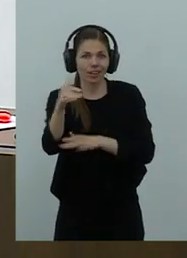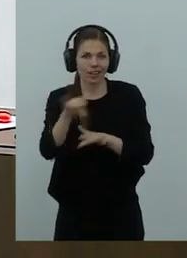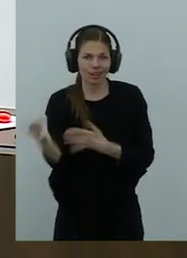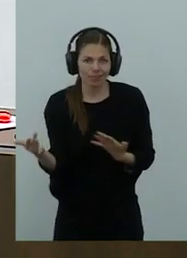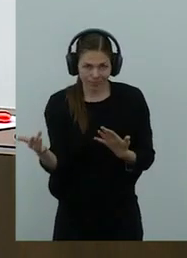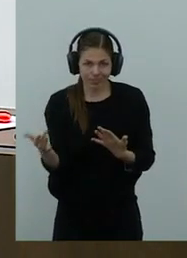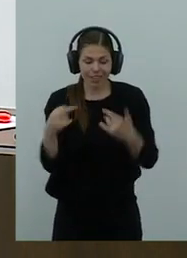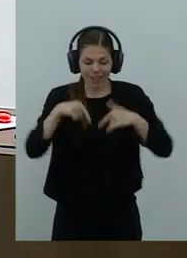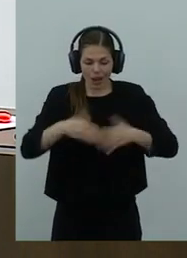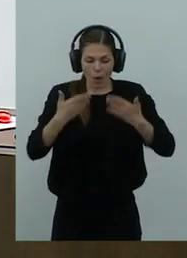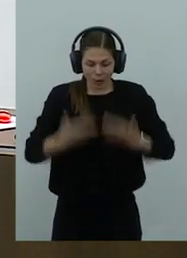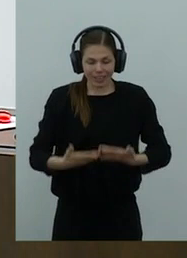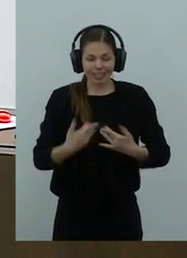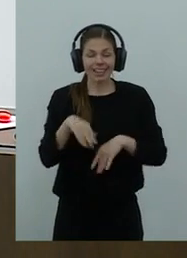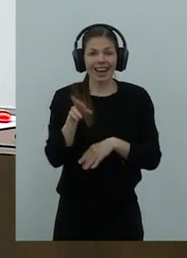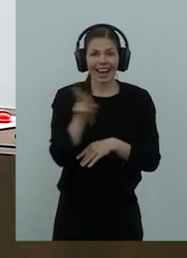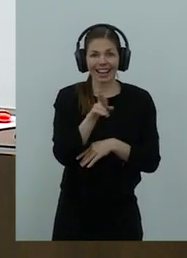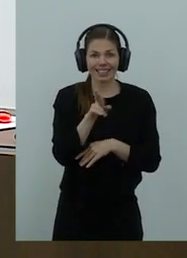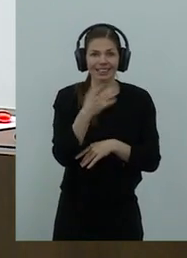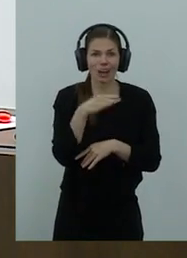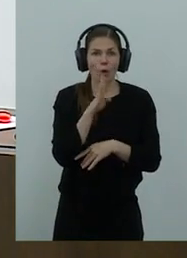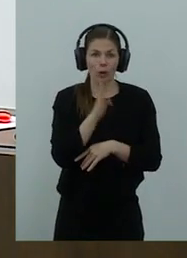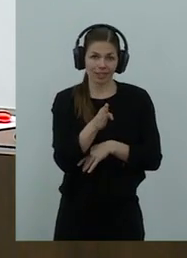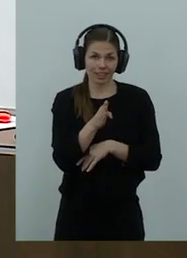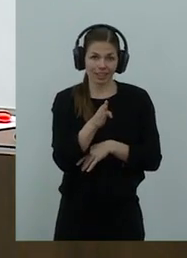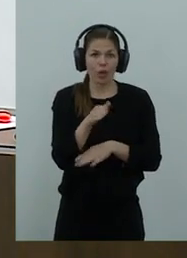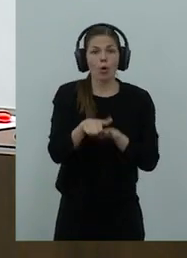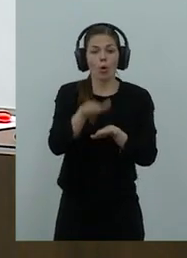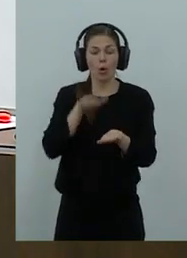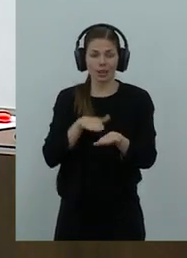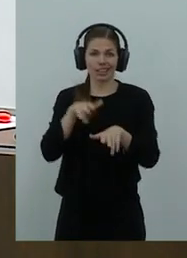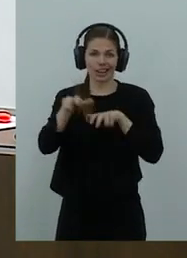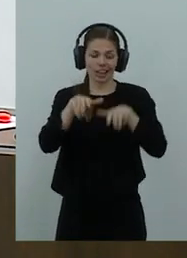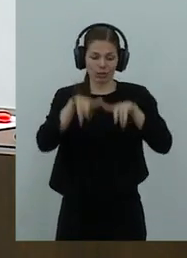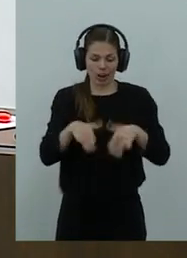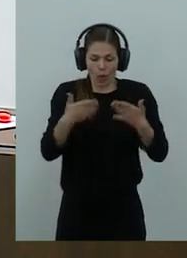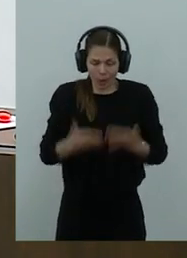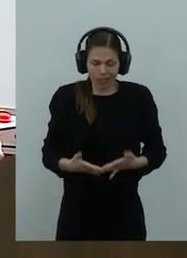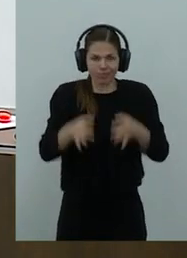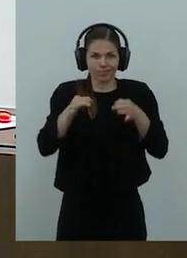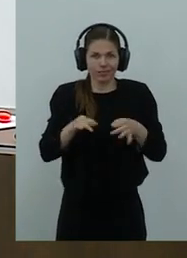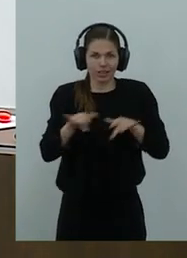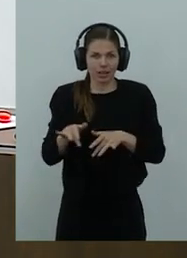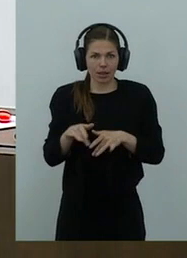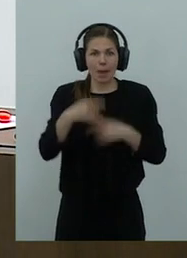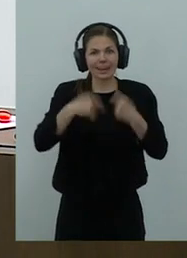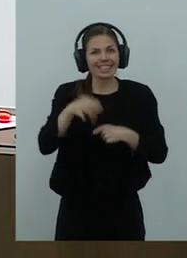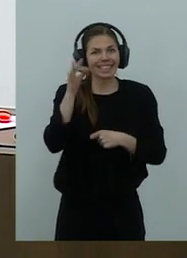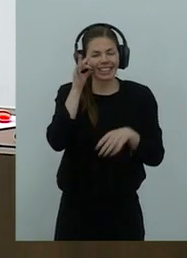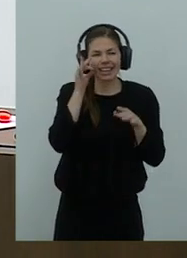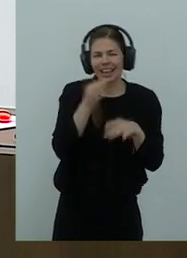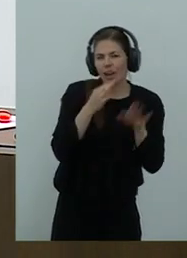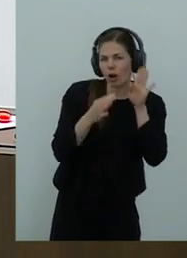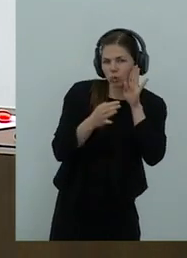eine rechtskonservative Rückschrittsregierung. Ich habe der Präsidentin genau zugehört. Es ist darum